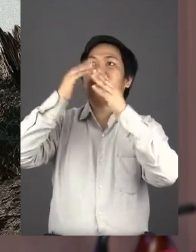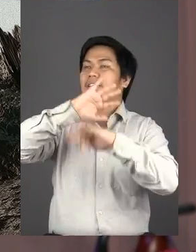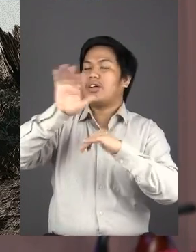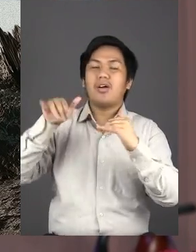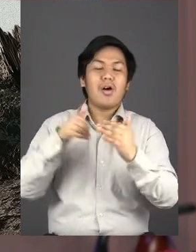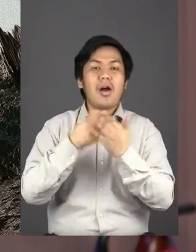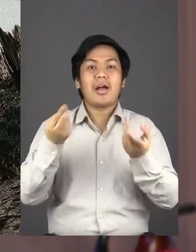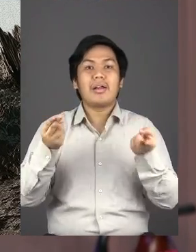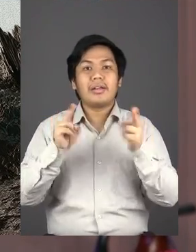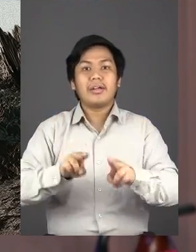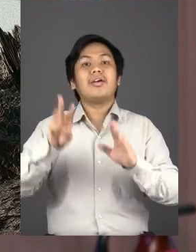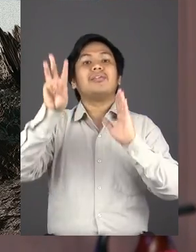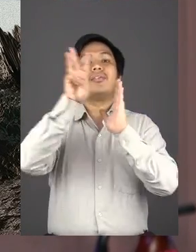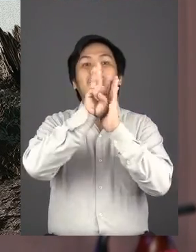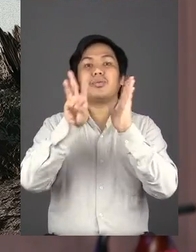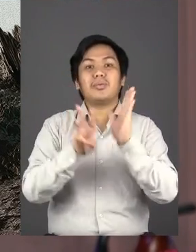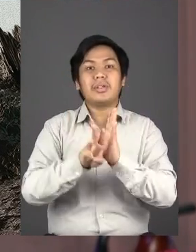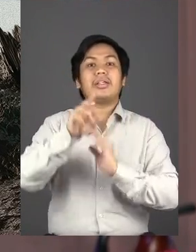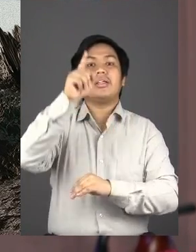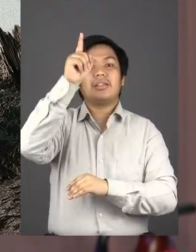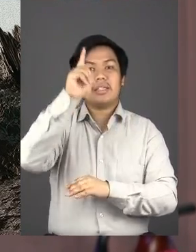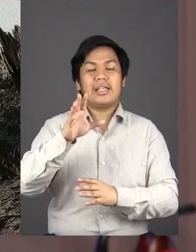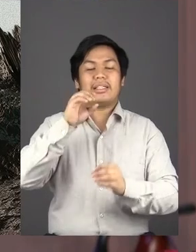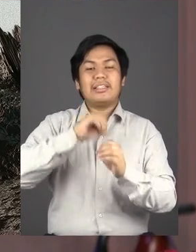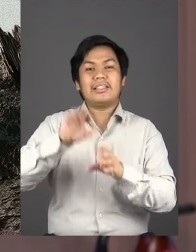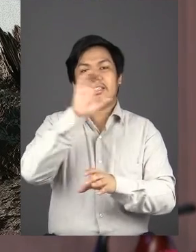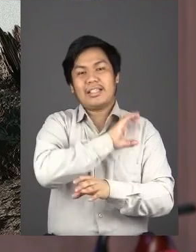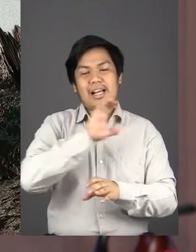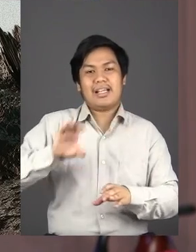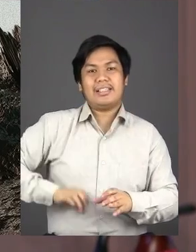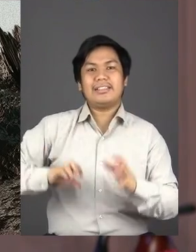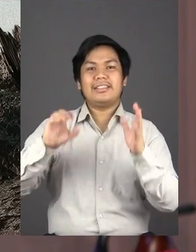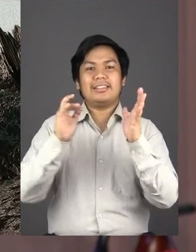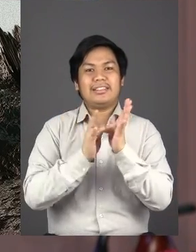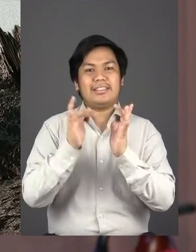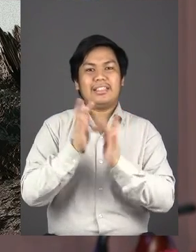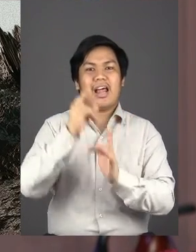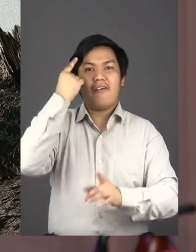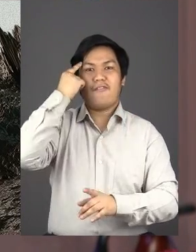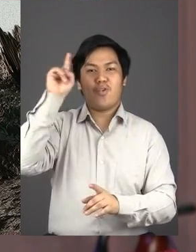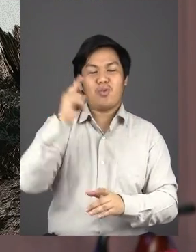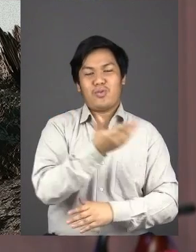for this is the will of God in Christ Jesus for you.